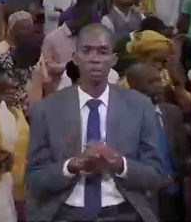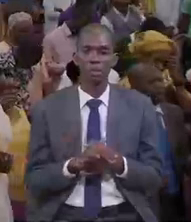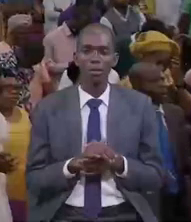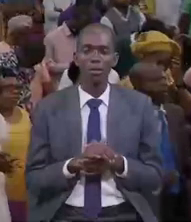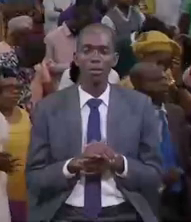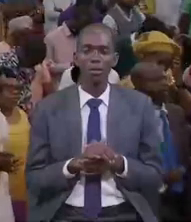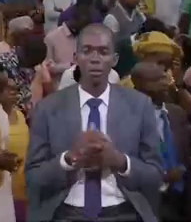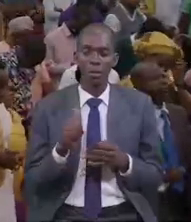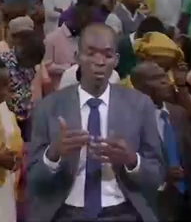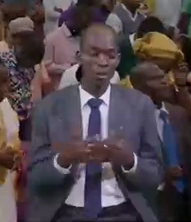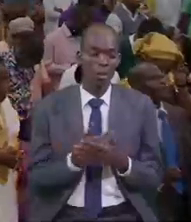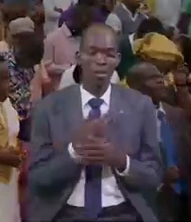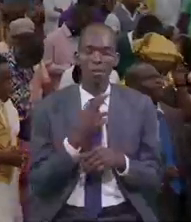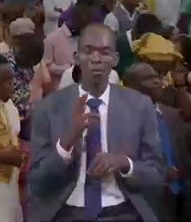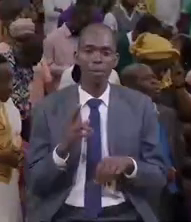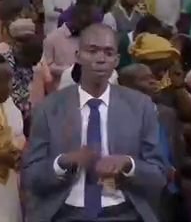nature,